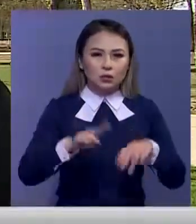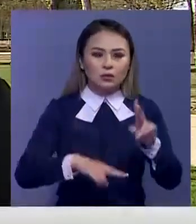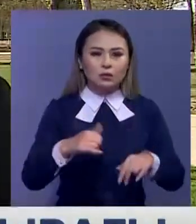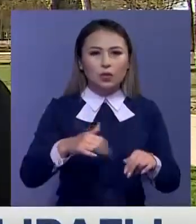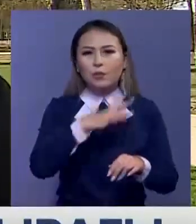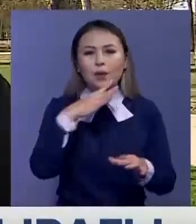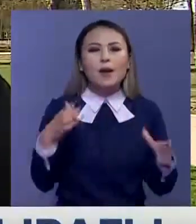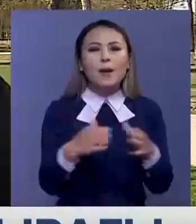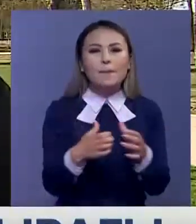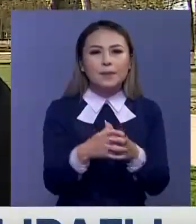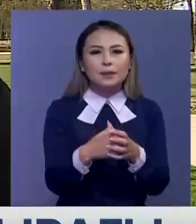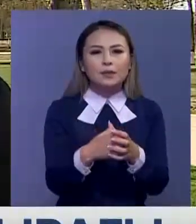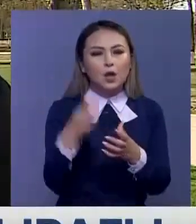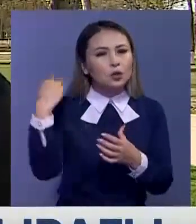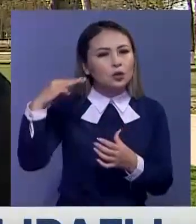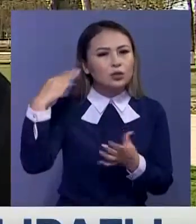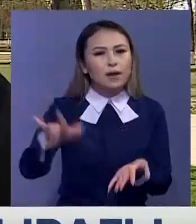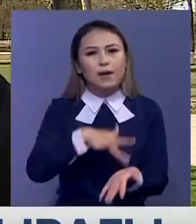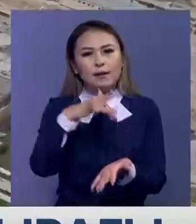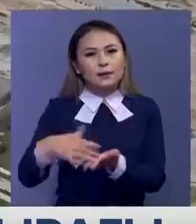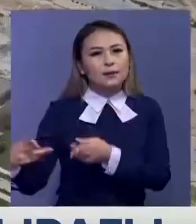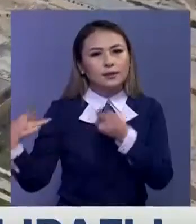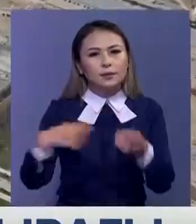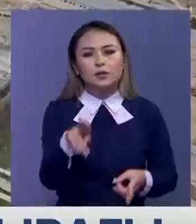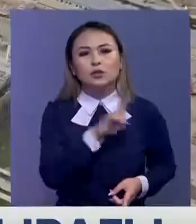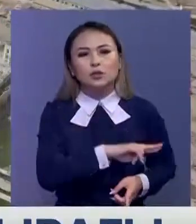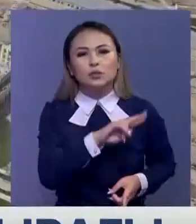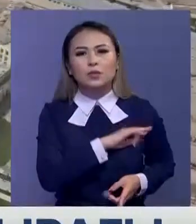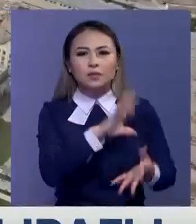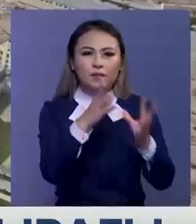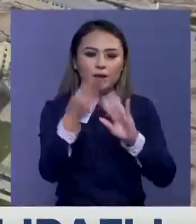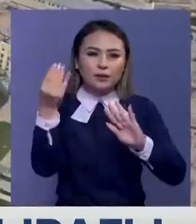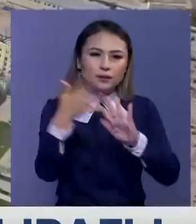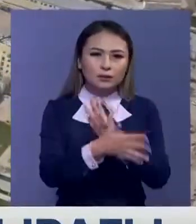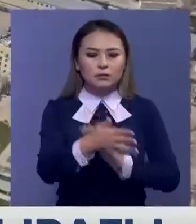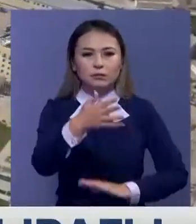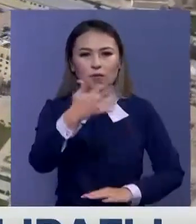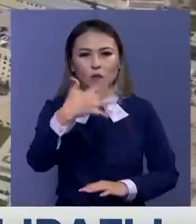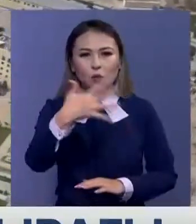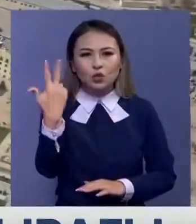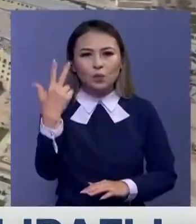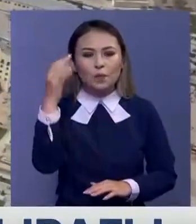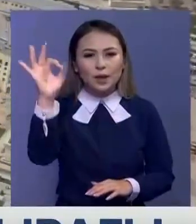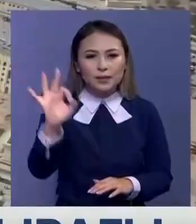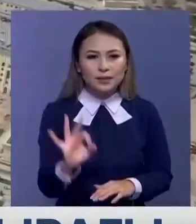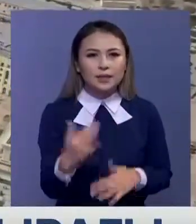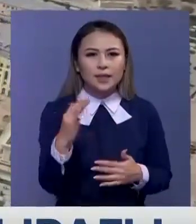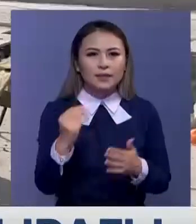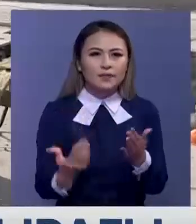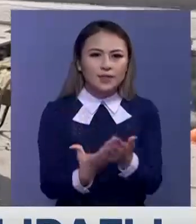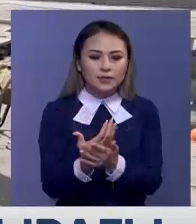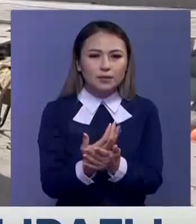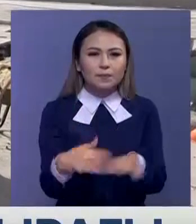үлкен компаниялардың Түркістан қаласына келіп жұмыс істеуі. Қала құрылысына жұмсалып жатқан қаржының 53% инвесторларға